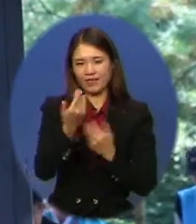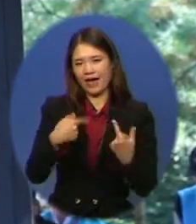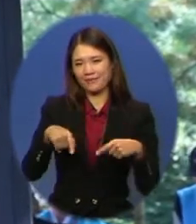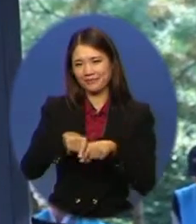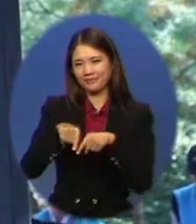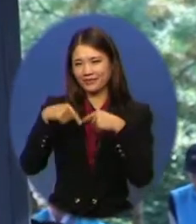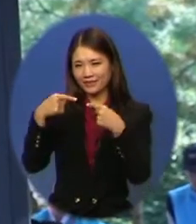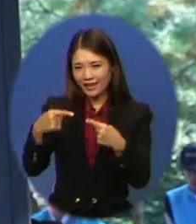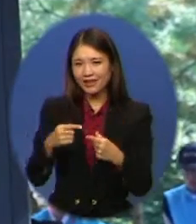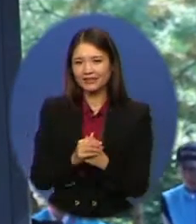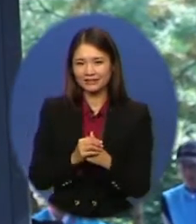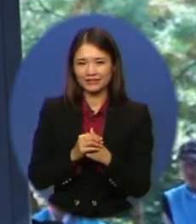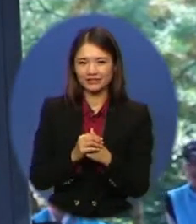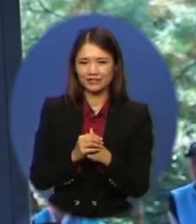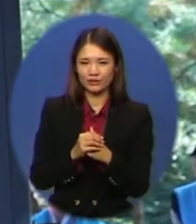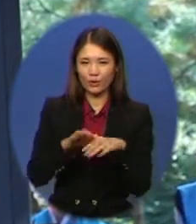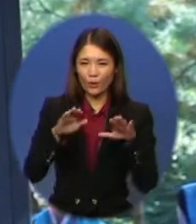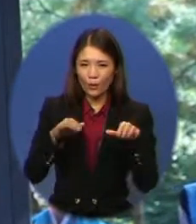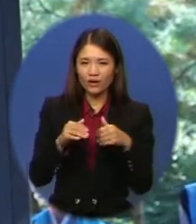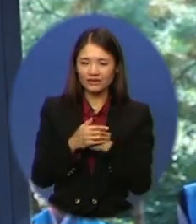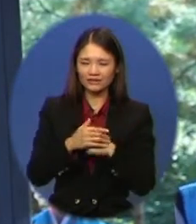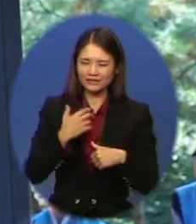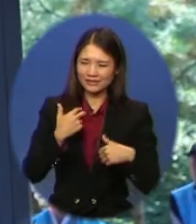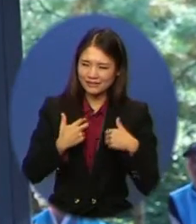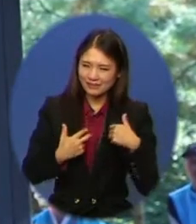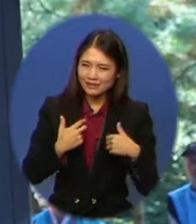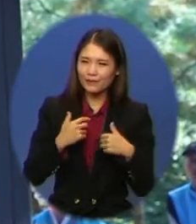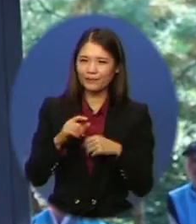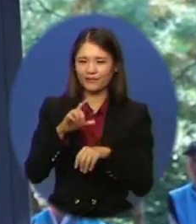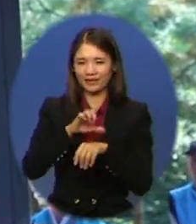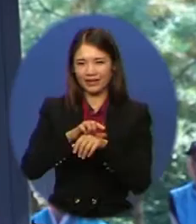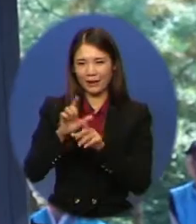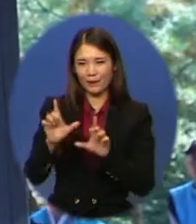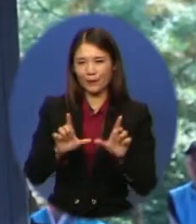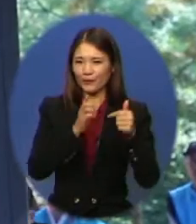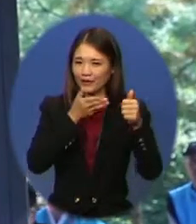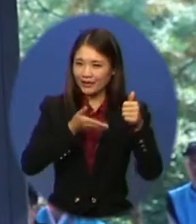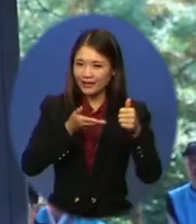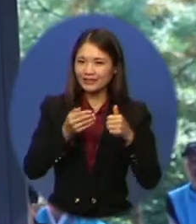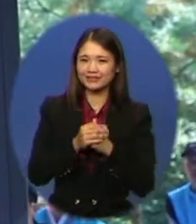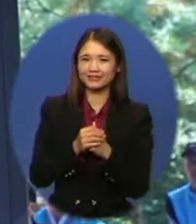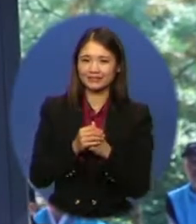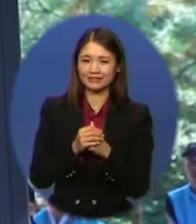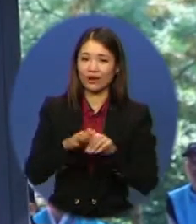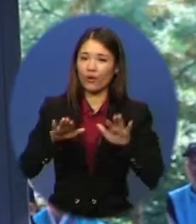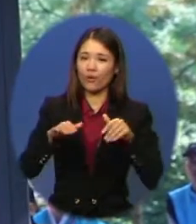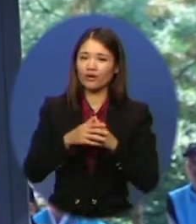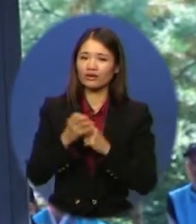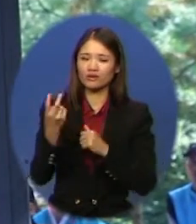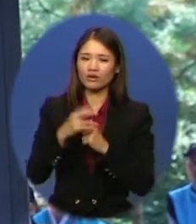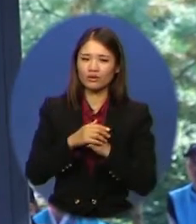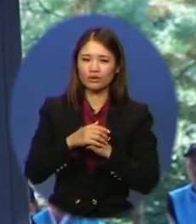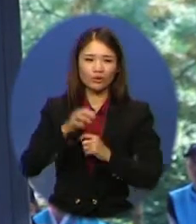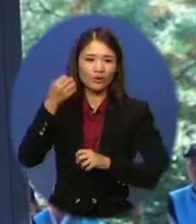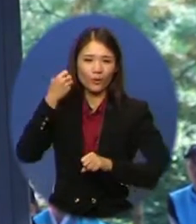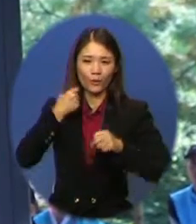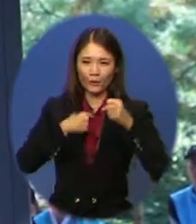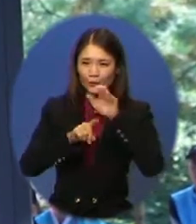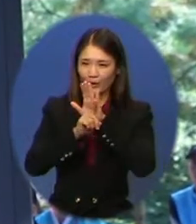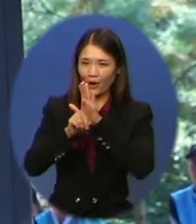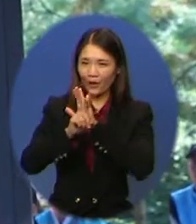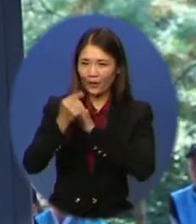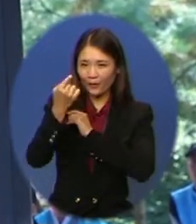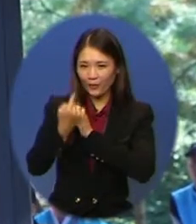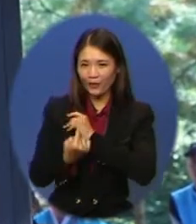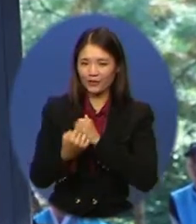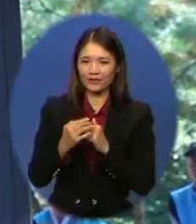여러분 오늘 어쩌록 즐거운 시간 되시기 바랍니다. 그리고 오늘도 이렇게 와서 공연해